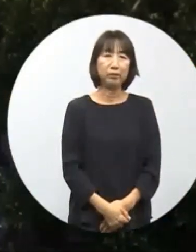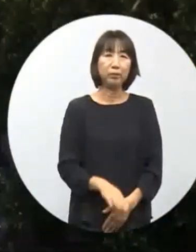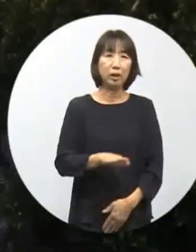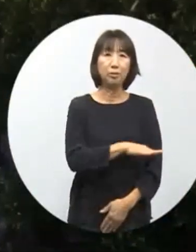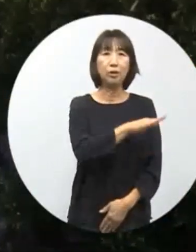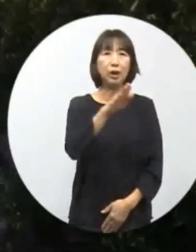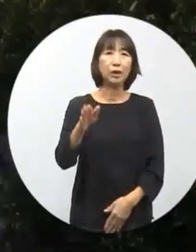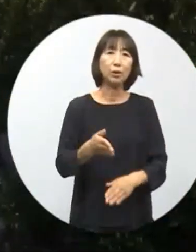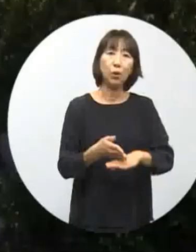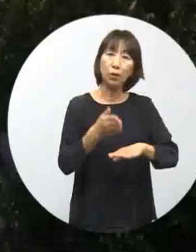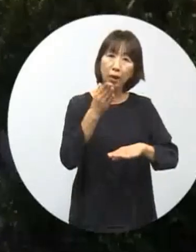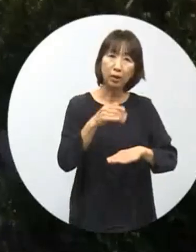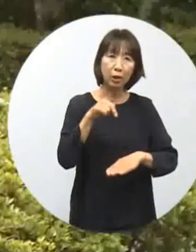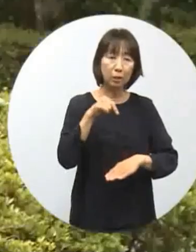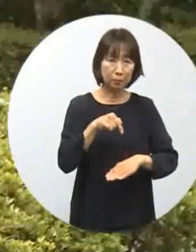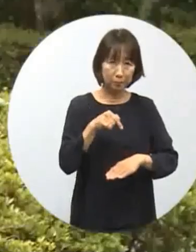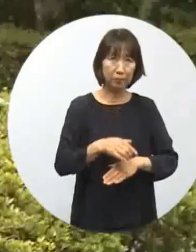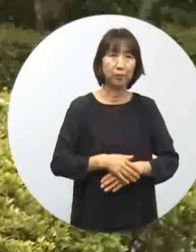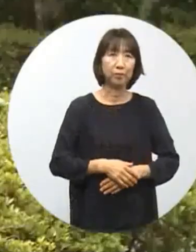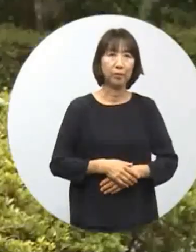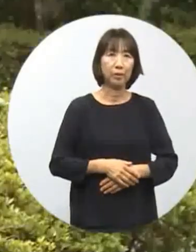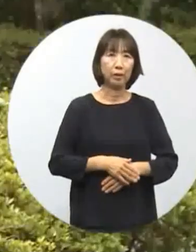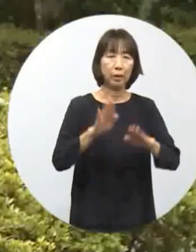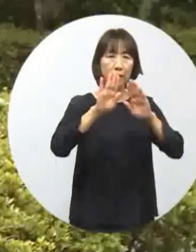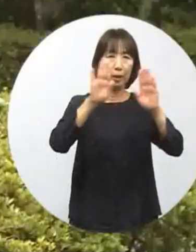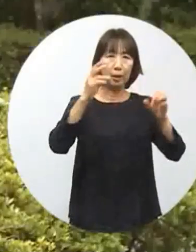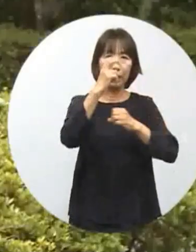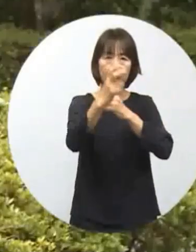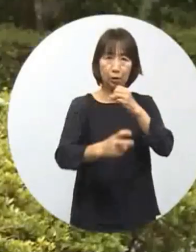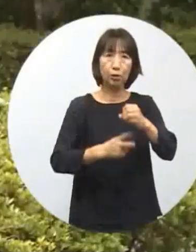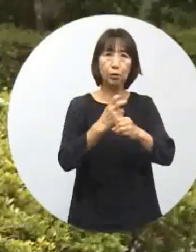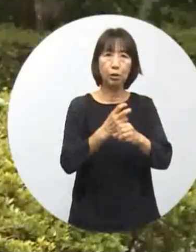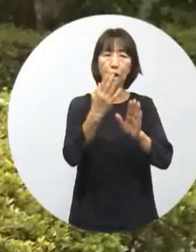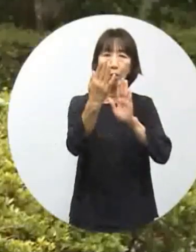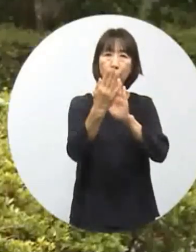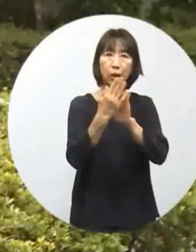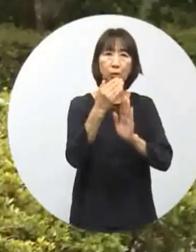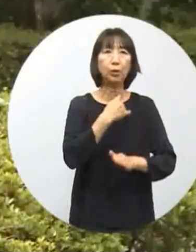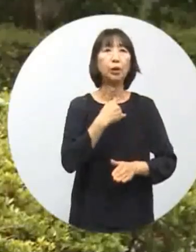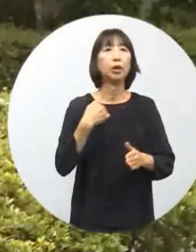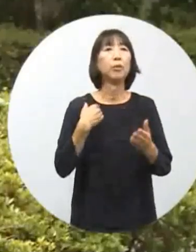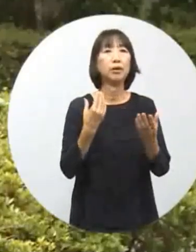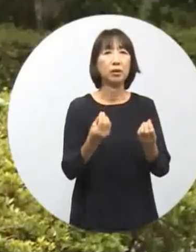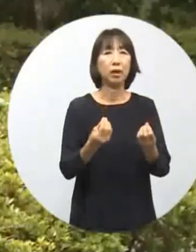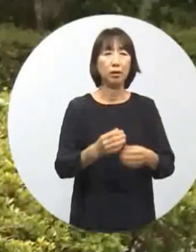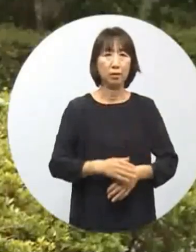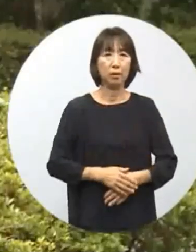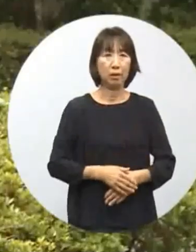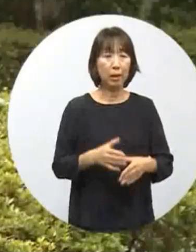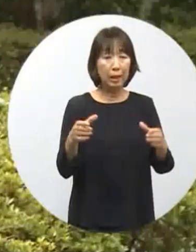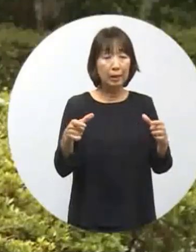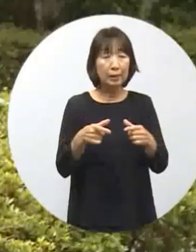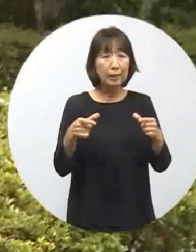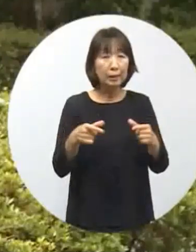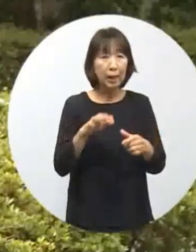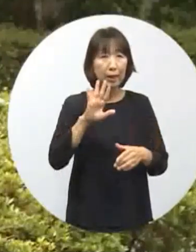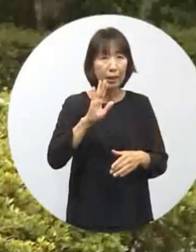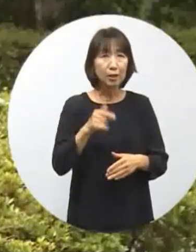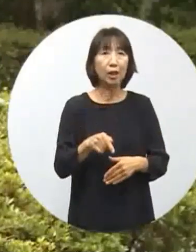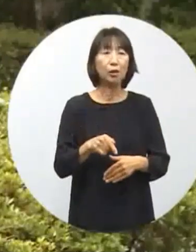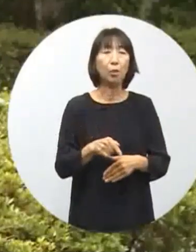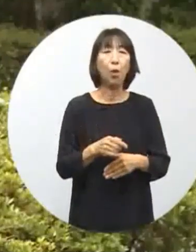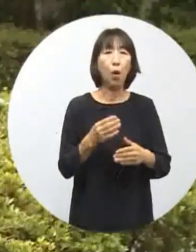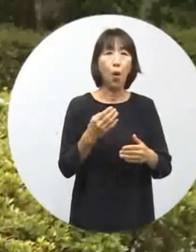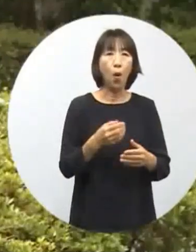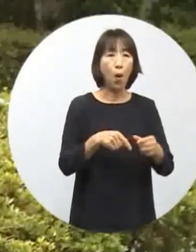皆さんのおかげでこの茅ヶ崎市美術館開館20周年を迎えることができました。小さな美術館ですけれども、緑